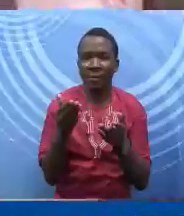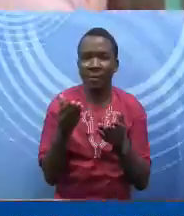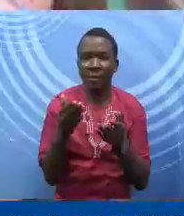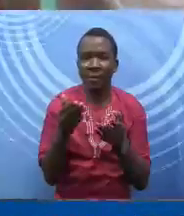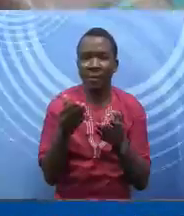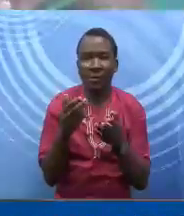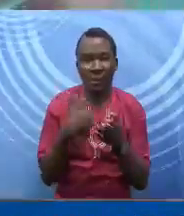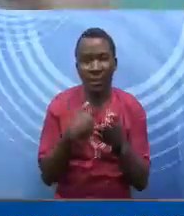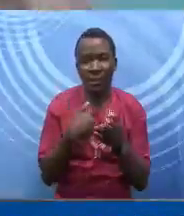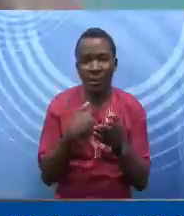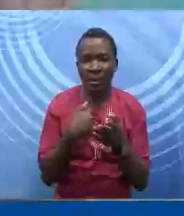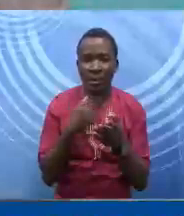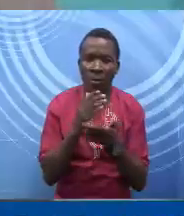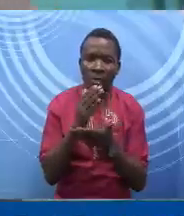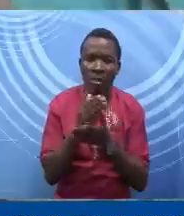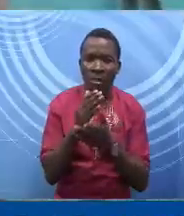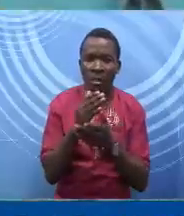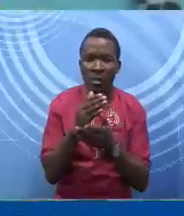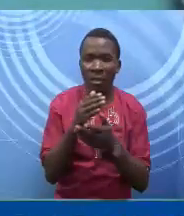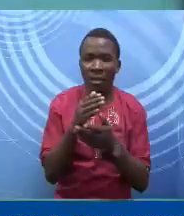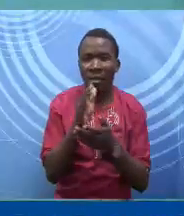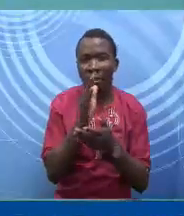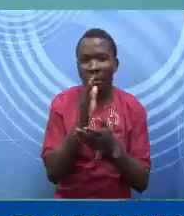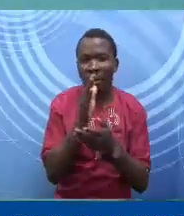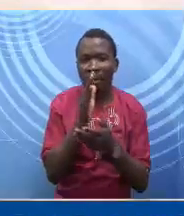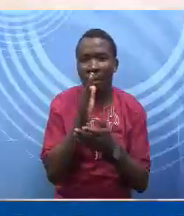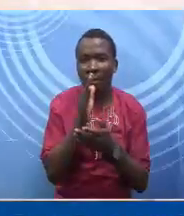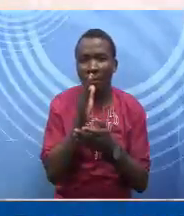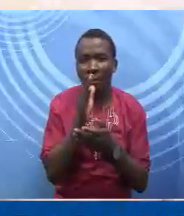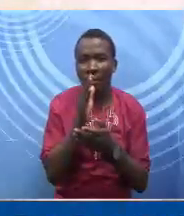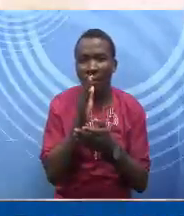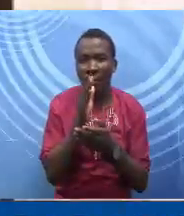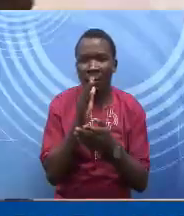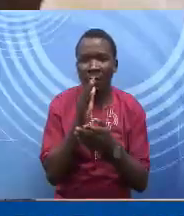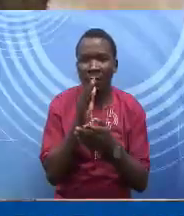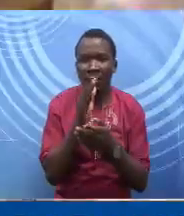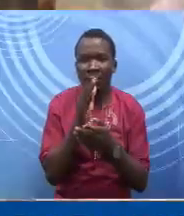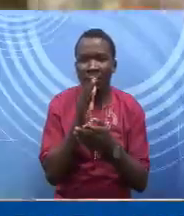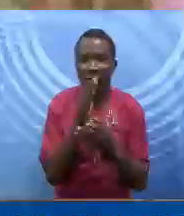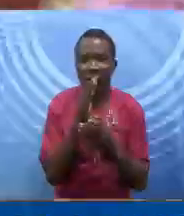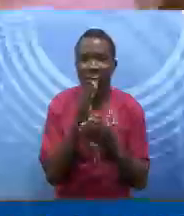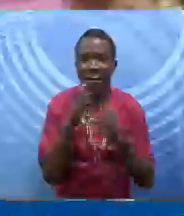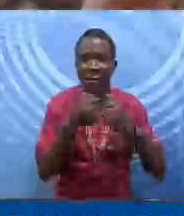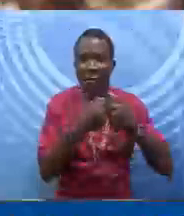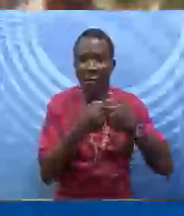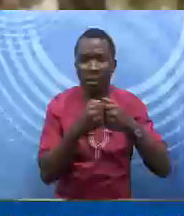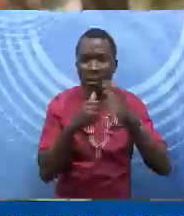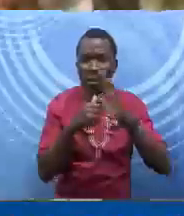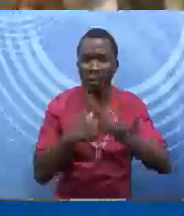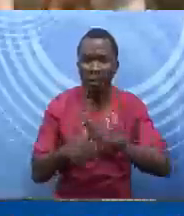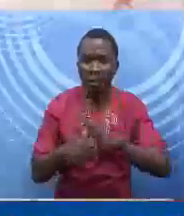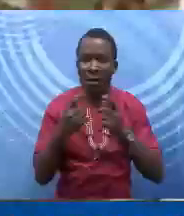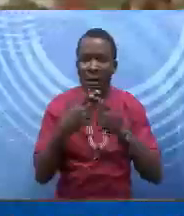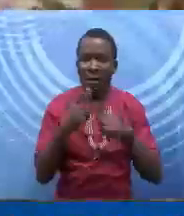sometime ndi umubyeyi, ni umubyeyi, ntabwo ngwanya ihohoterwa, ariko iyo